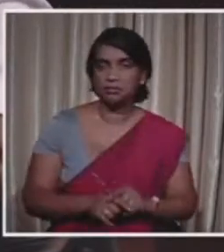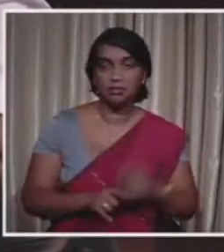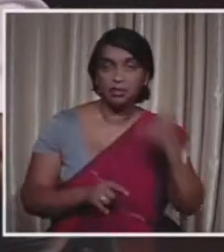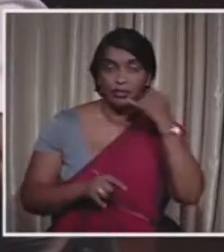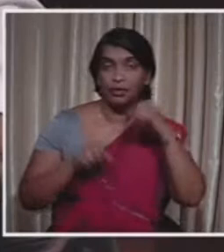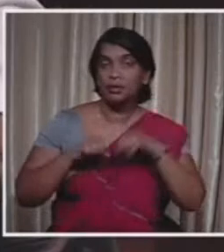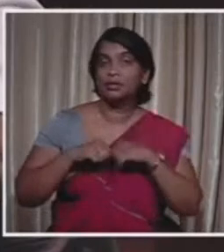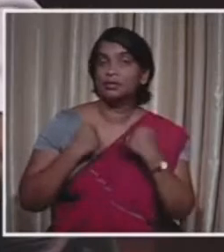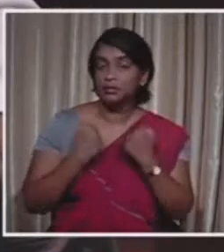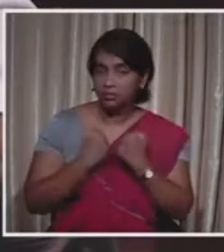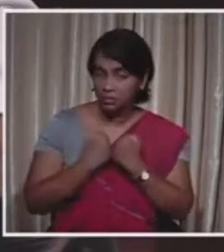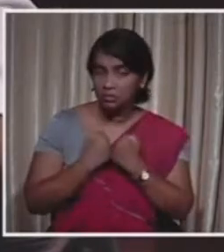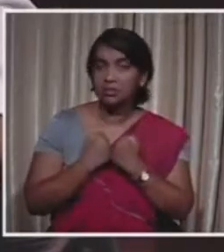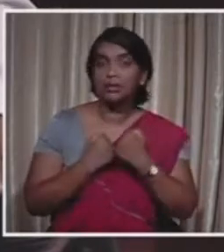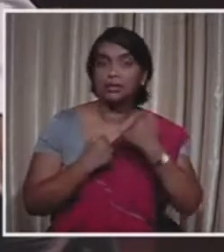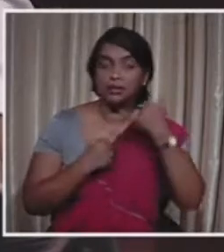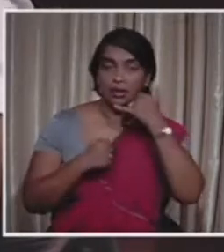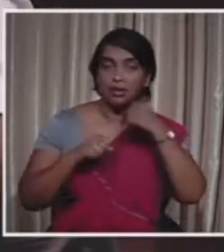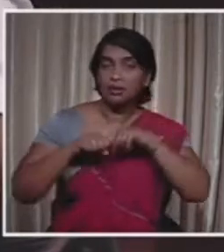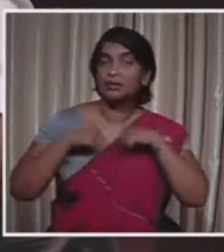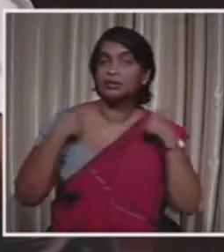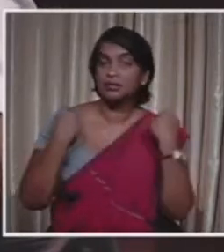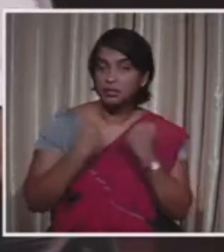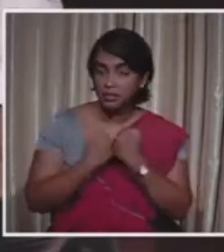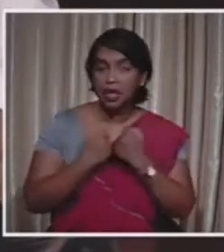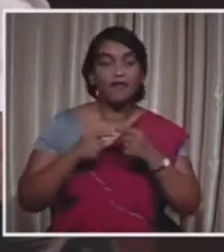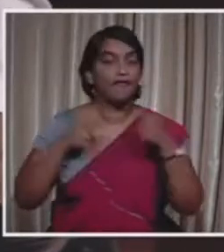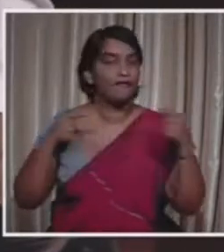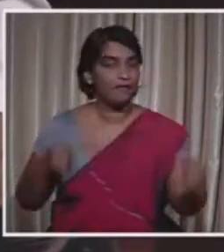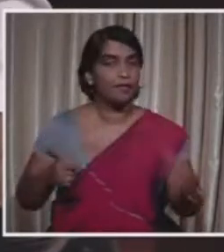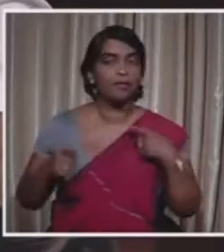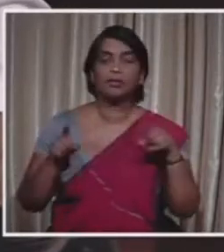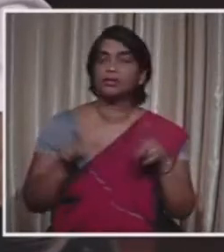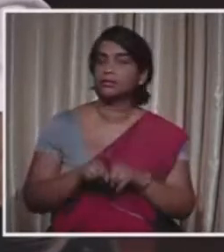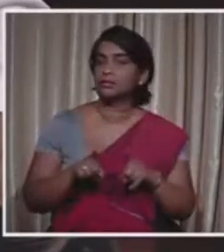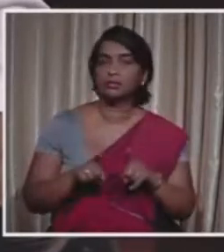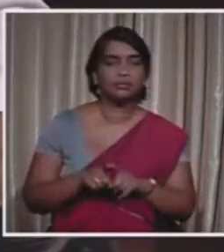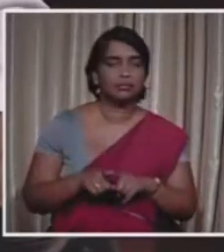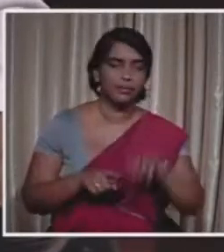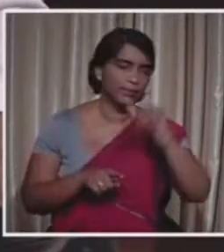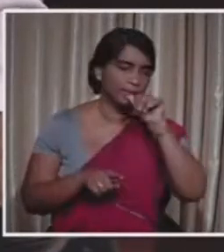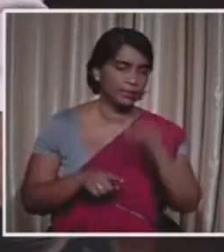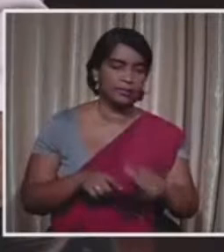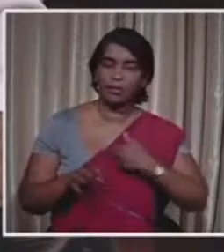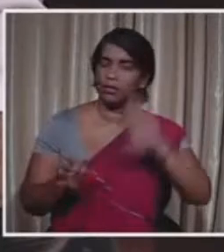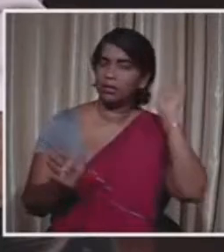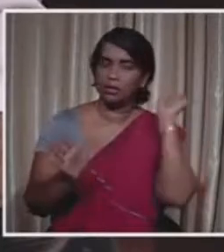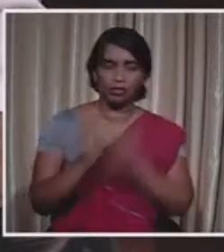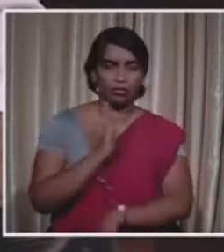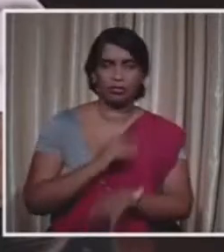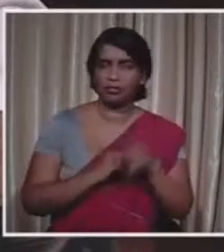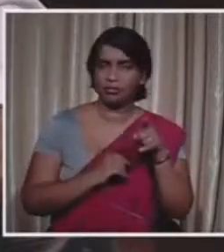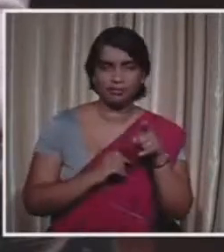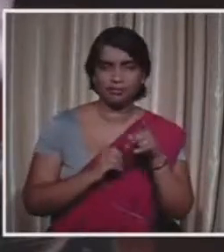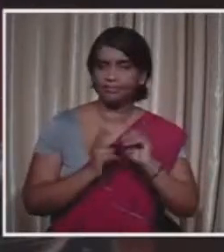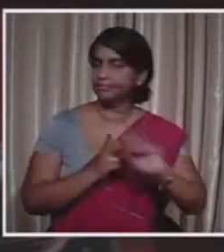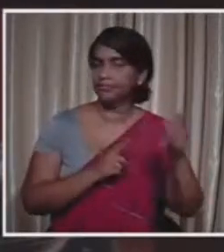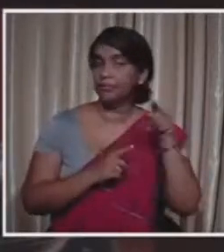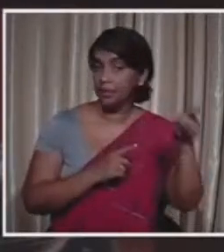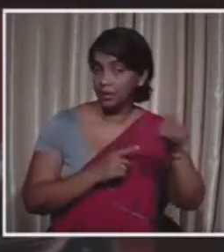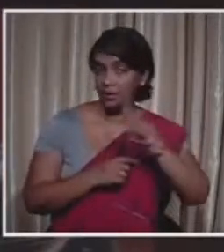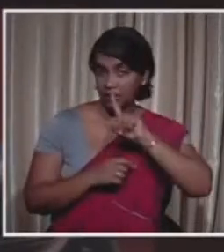jana balavege samagi jana sandhane vipakshe hatiyata sampurnema pratikshepa karana. Etuma